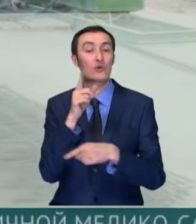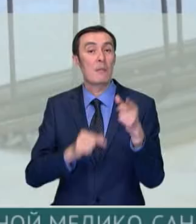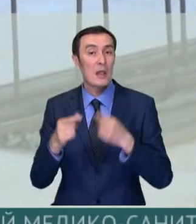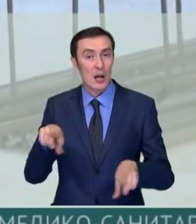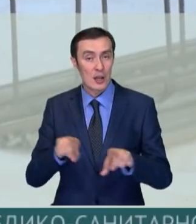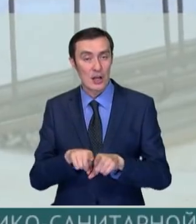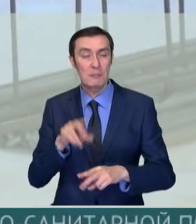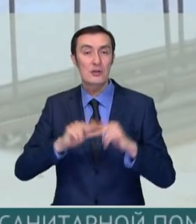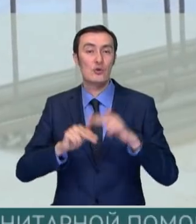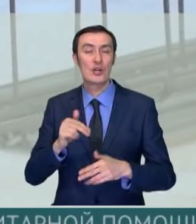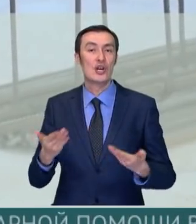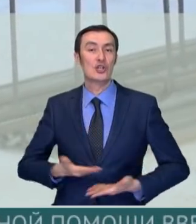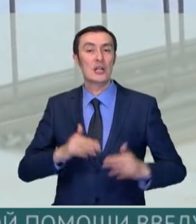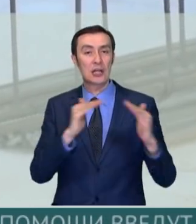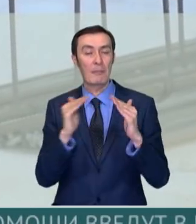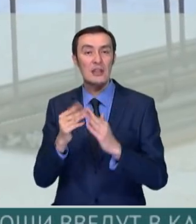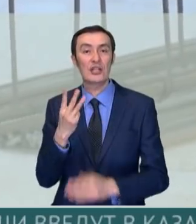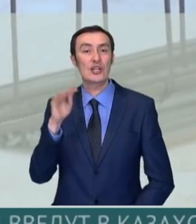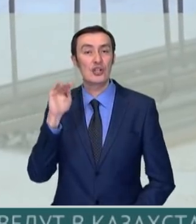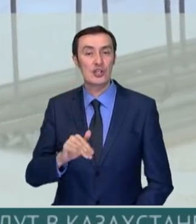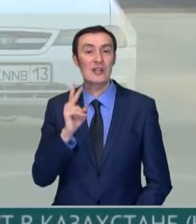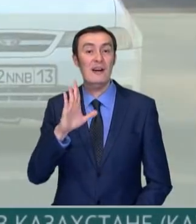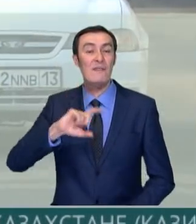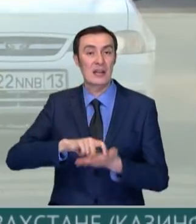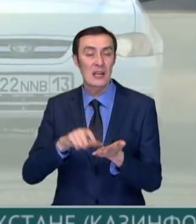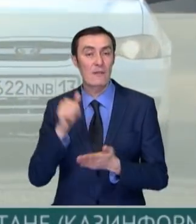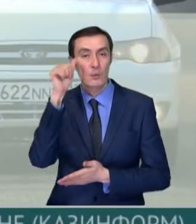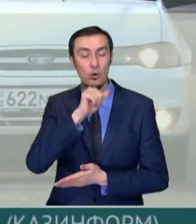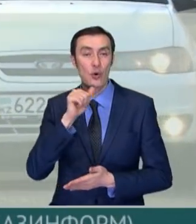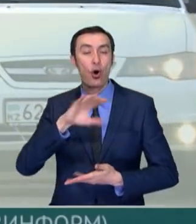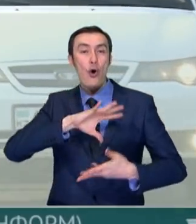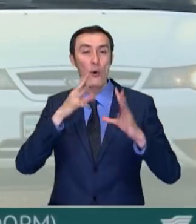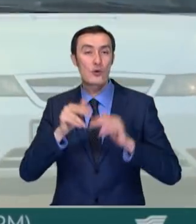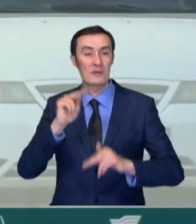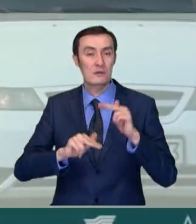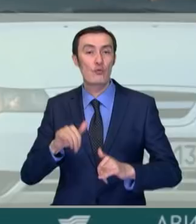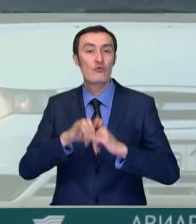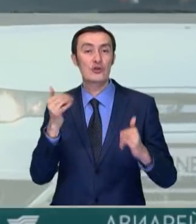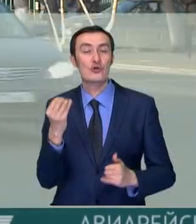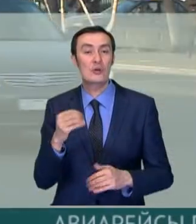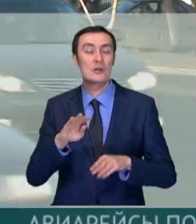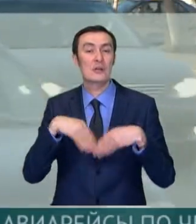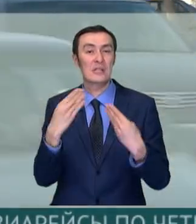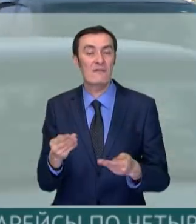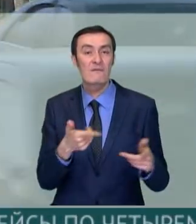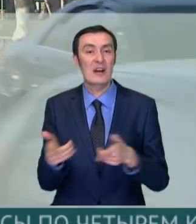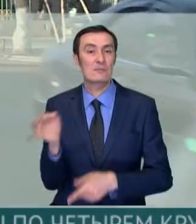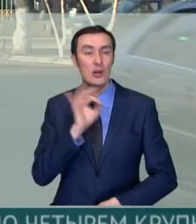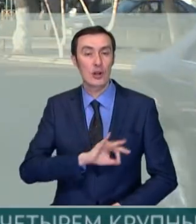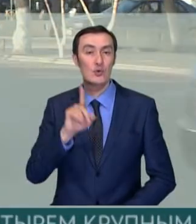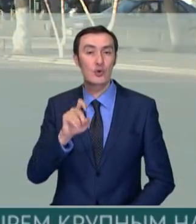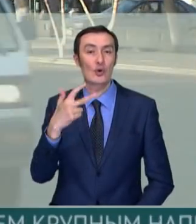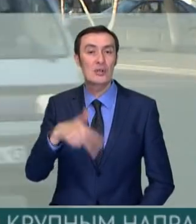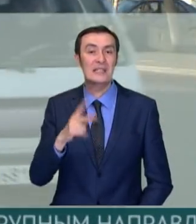Кроме того, возвели жилые дома на 3000 квартир. В этом году объем строительства планируется увеличить и сдать в эксплуатацию на